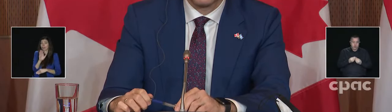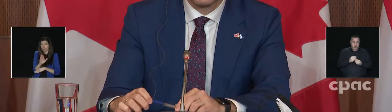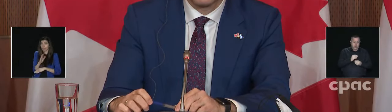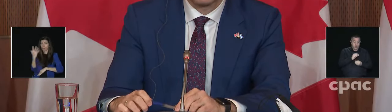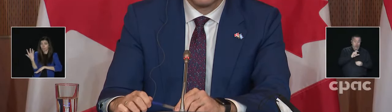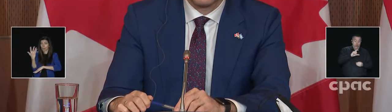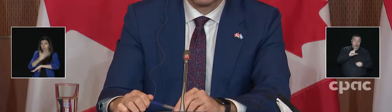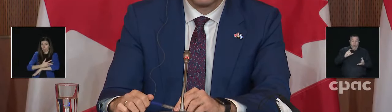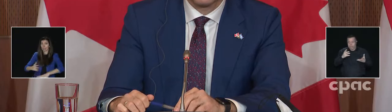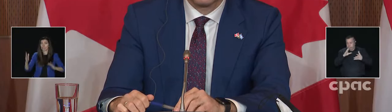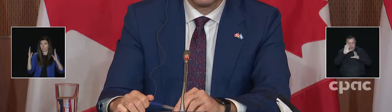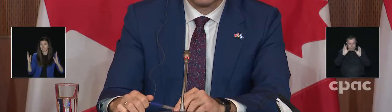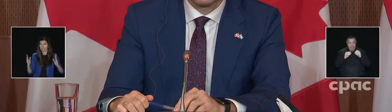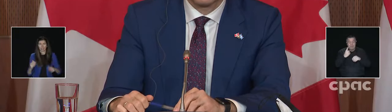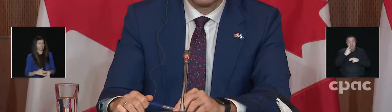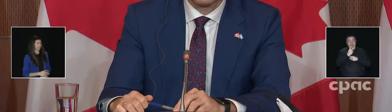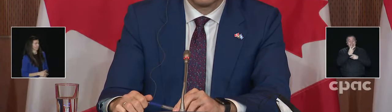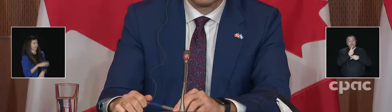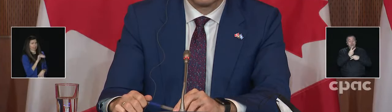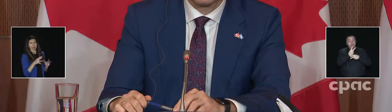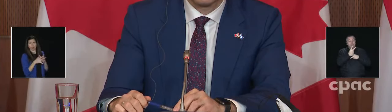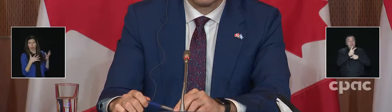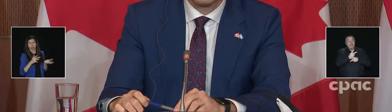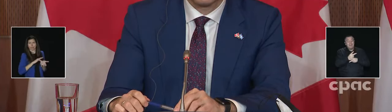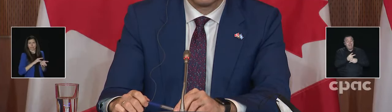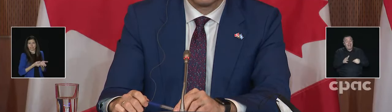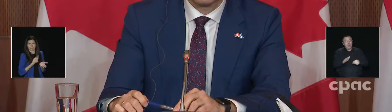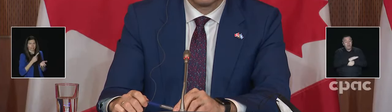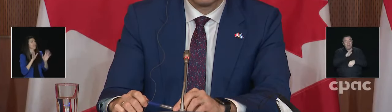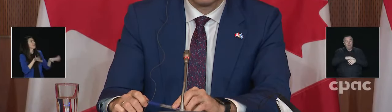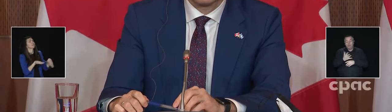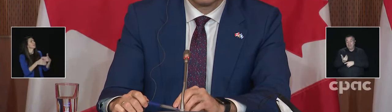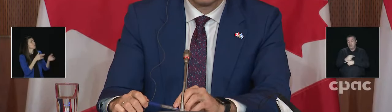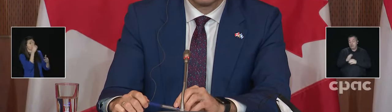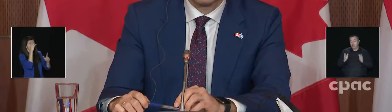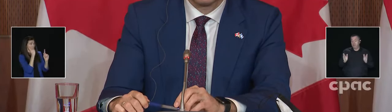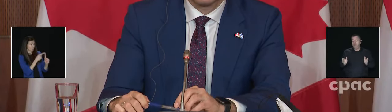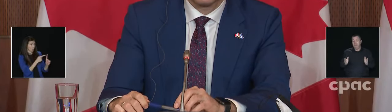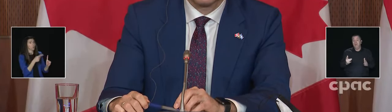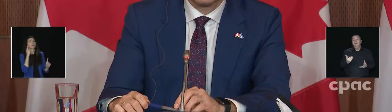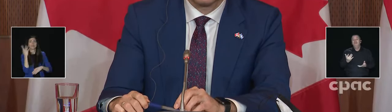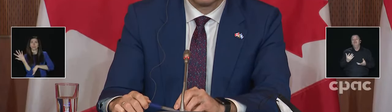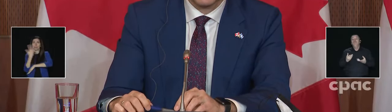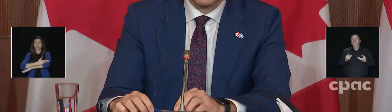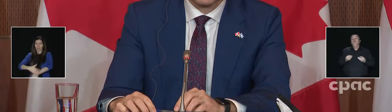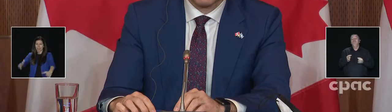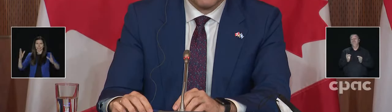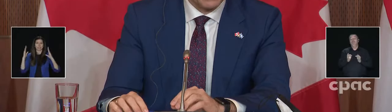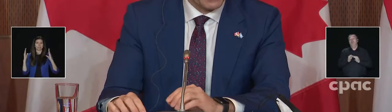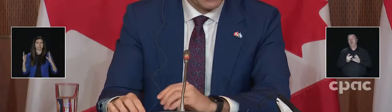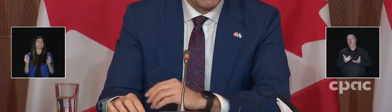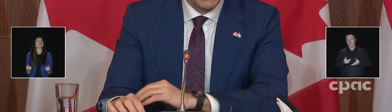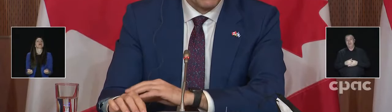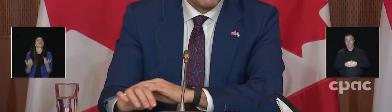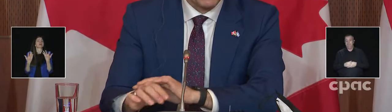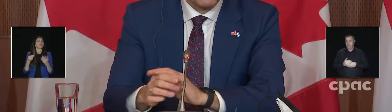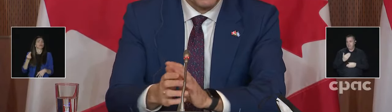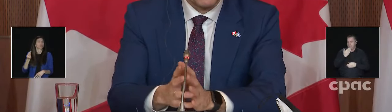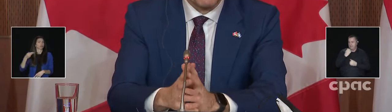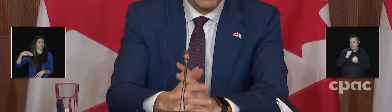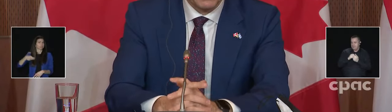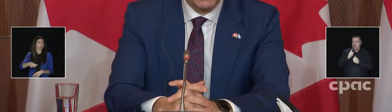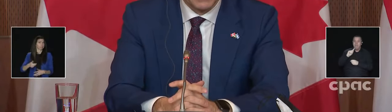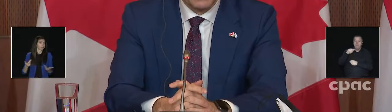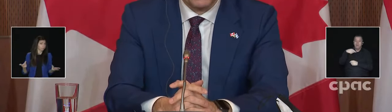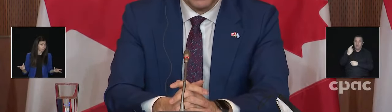beaucoup de doses. Mais pour le traitement complet sur 5 jours, ça représente combien? Bien, merci, Pierre. La prochaine